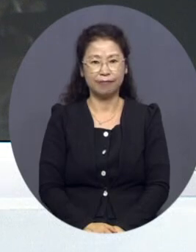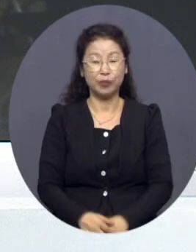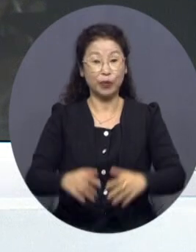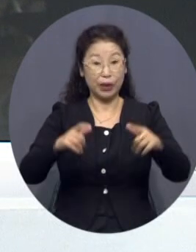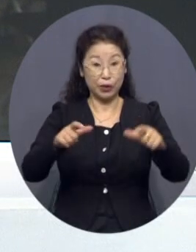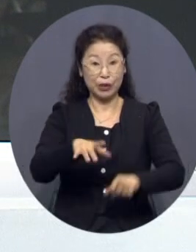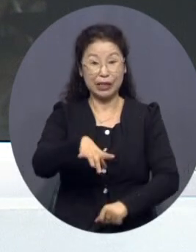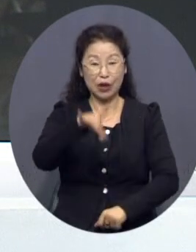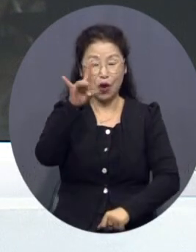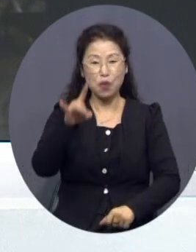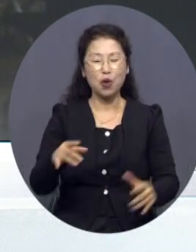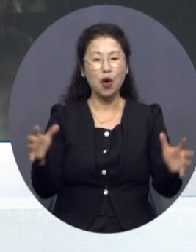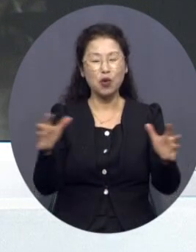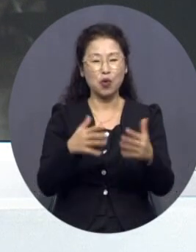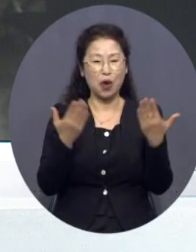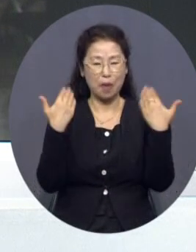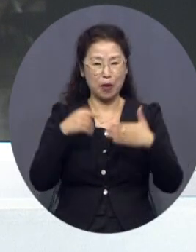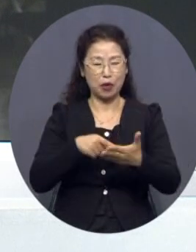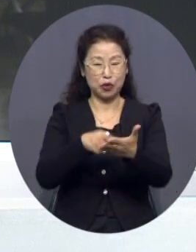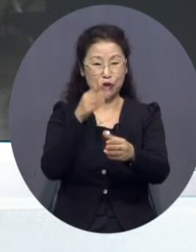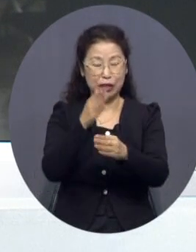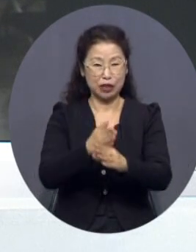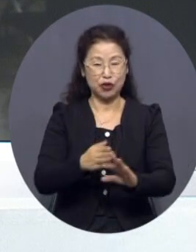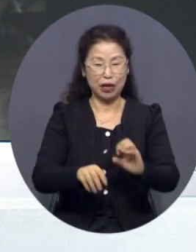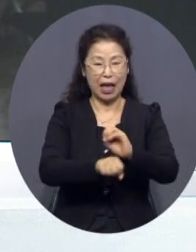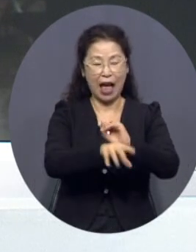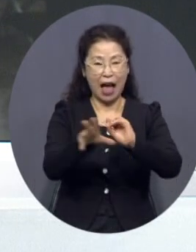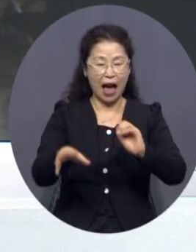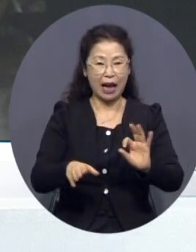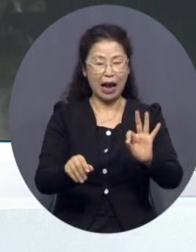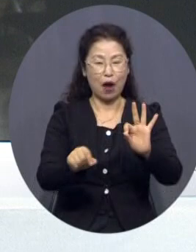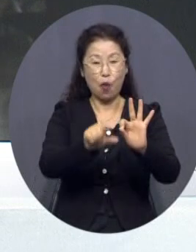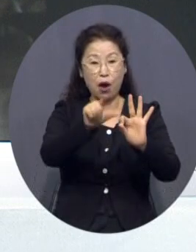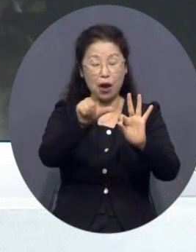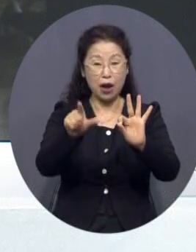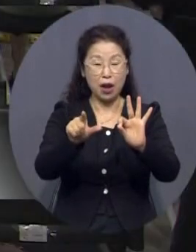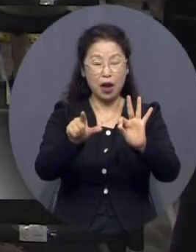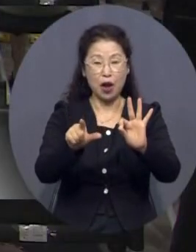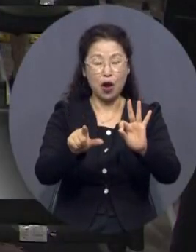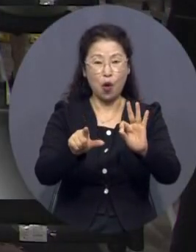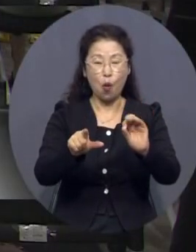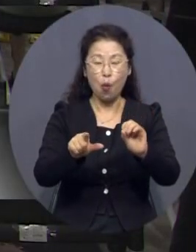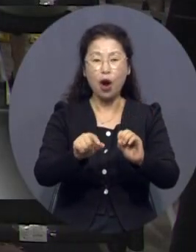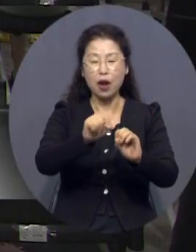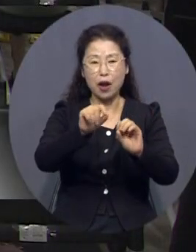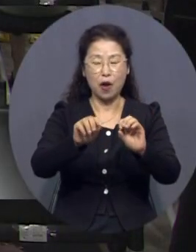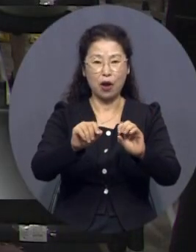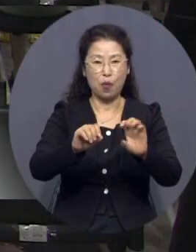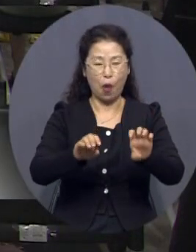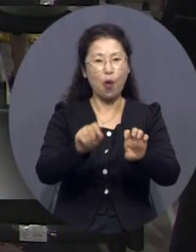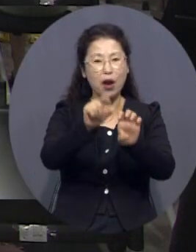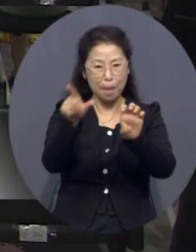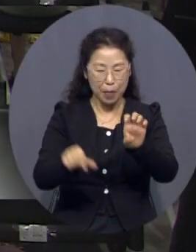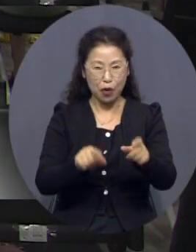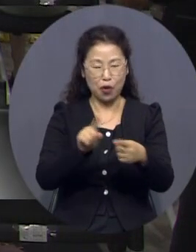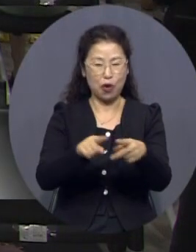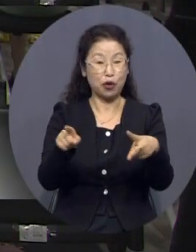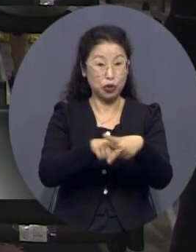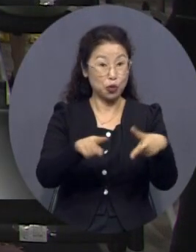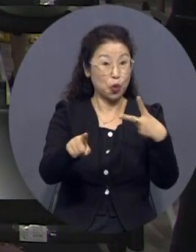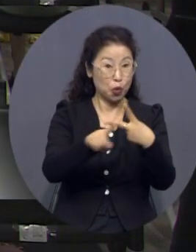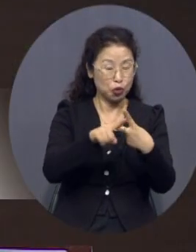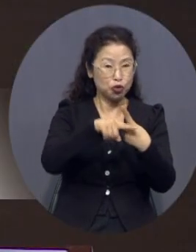도내 처음 통합학교로 추진되는 아라월평 초중학교는 일부 공용시설을 제외하고